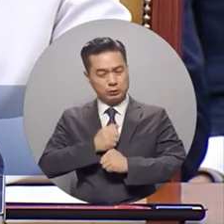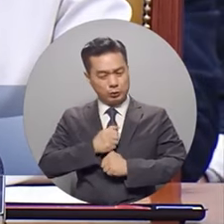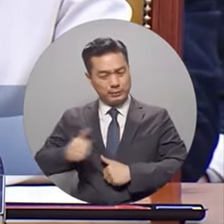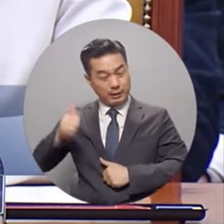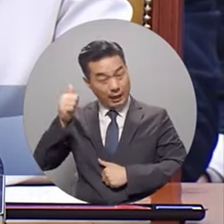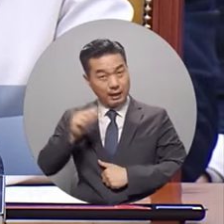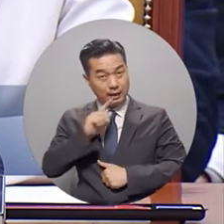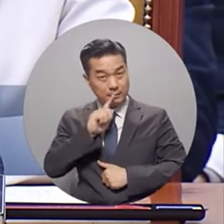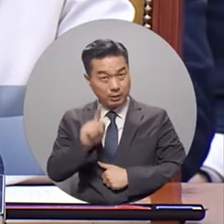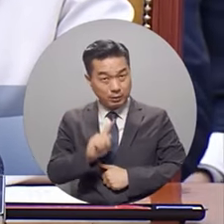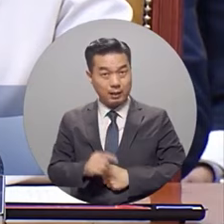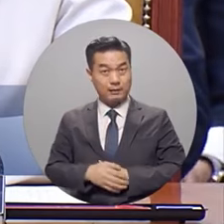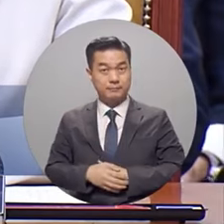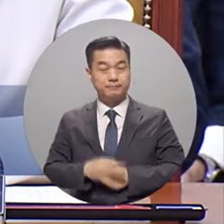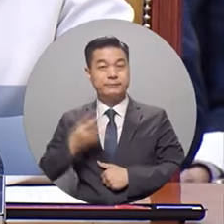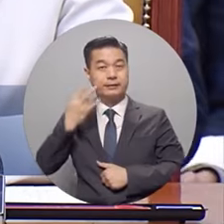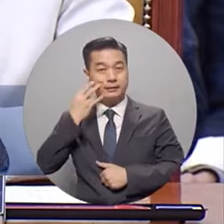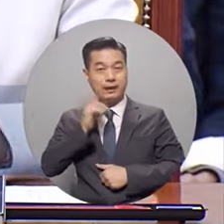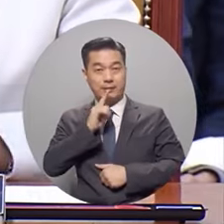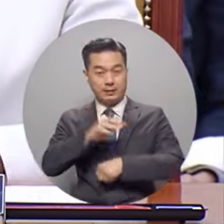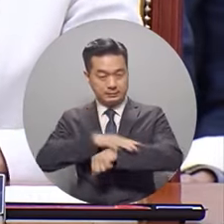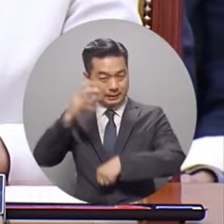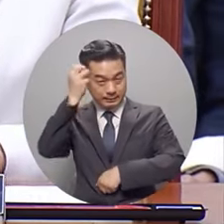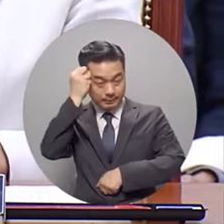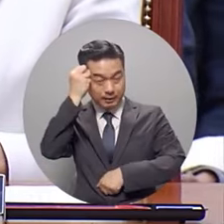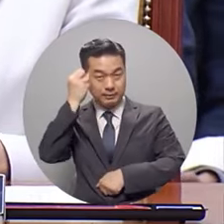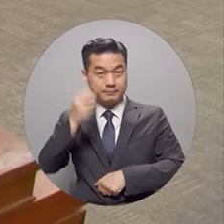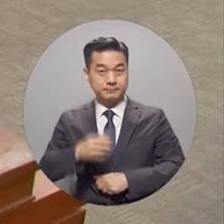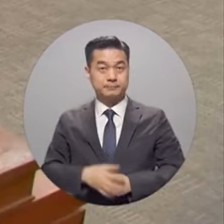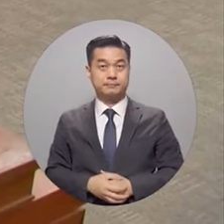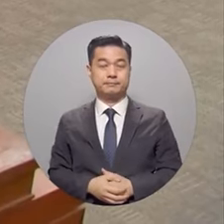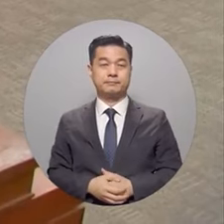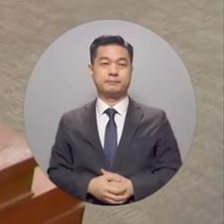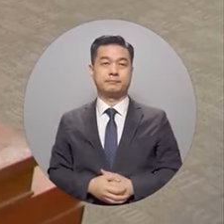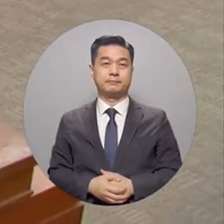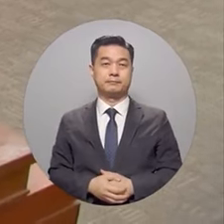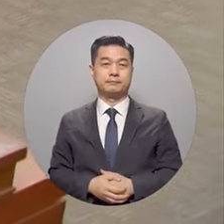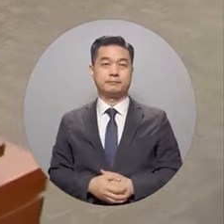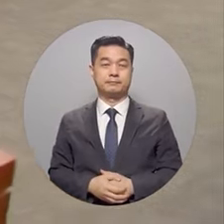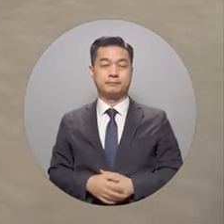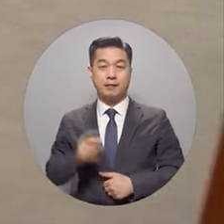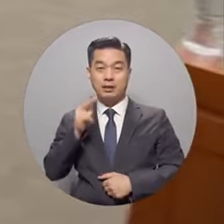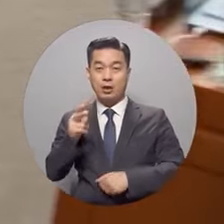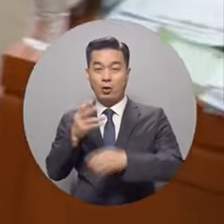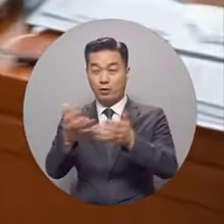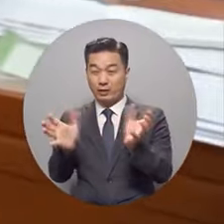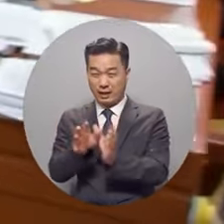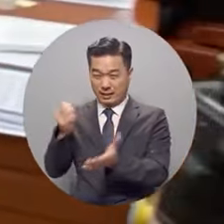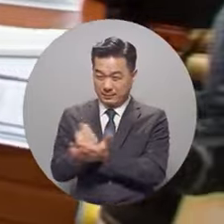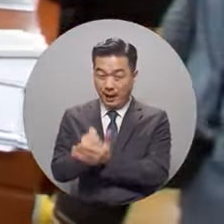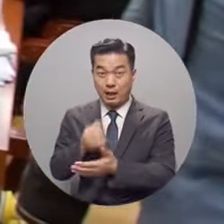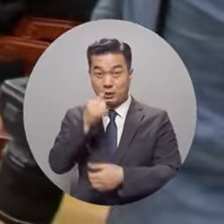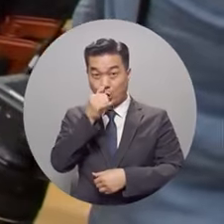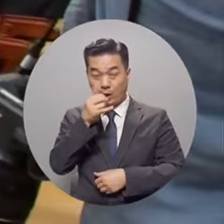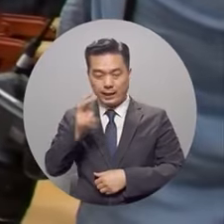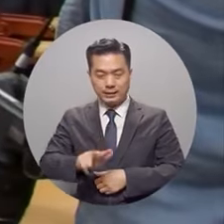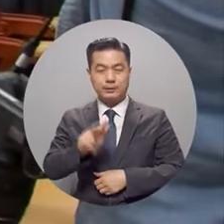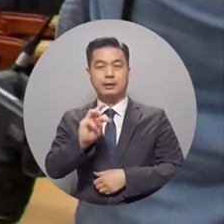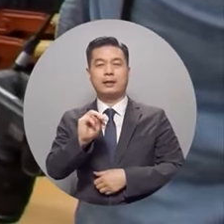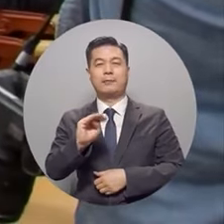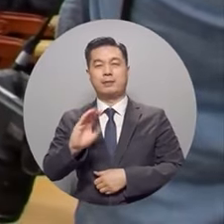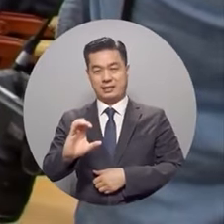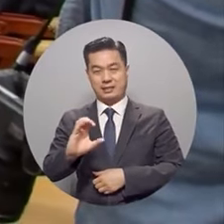않느냐. 예, 말씀 새겨 듣겠습니다. 예. 여야로부터 한 목소리로 질타를 받았지만 MBC에 대한